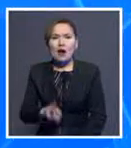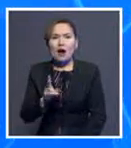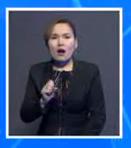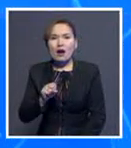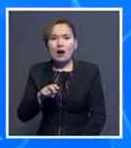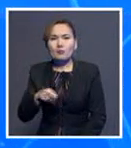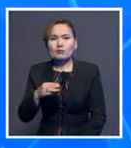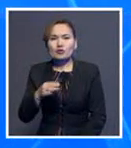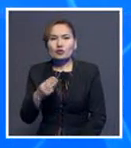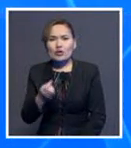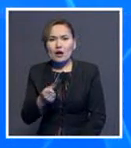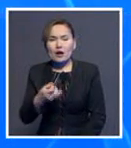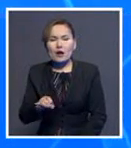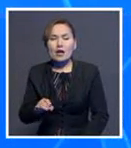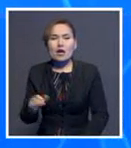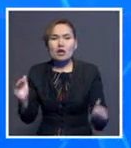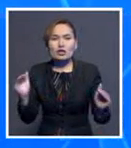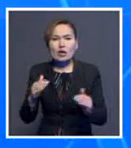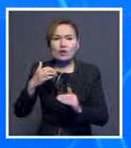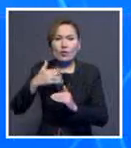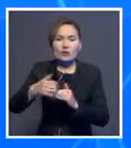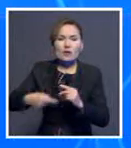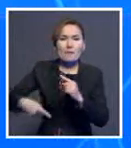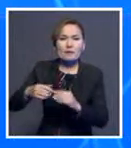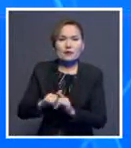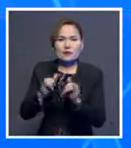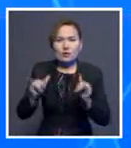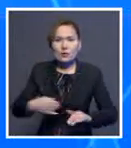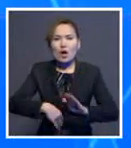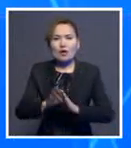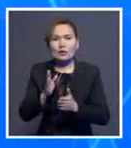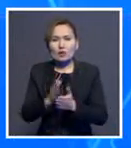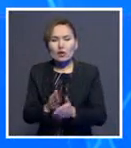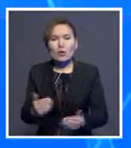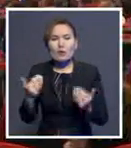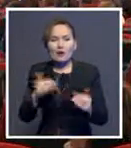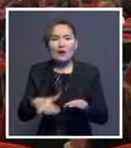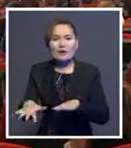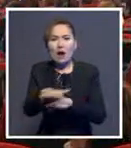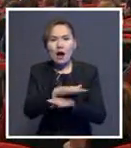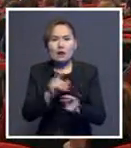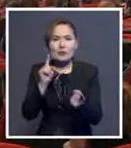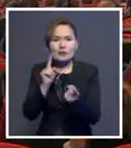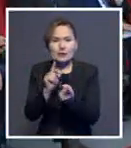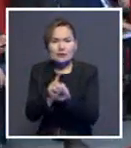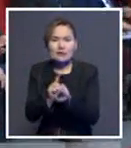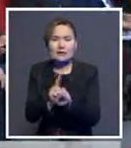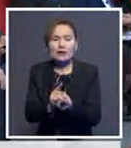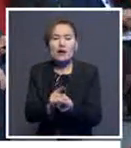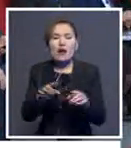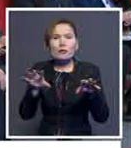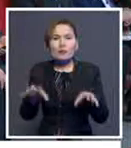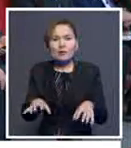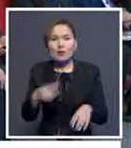Қапшағай шағын және орта бизнес қанат жайып, өндірісі өркендеген қалаға айналды. Бұл туралы халыққа есеп берген шаһар басшысы Талғат Қайнарбеков